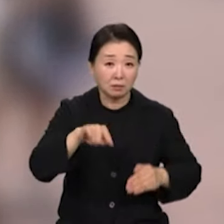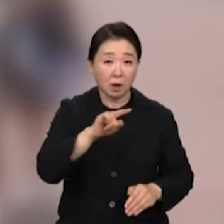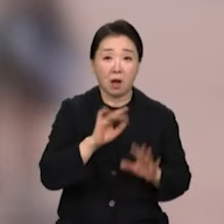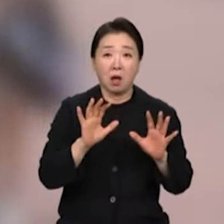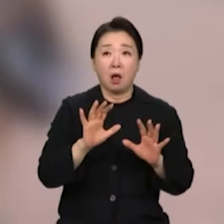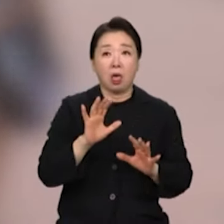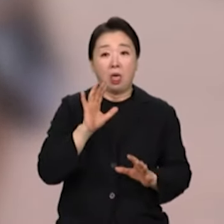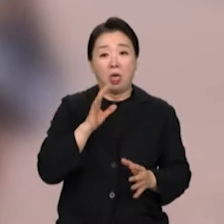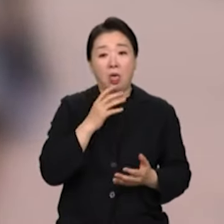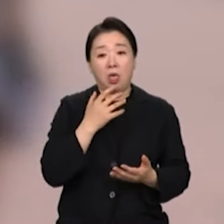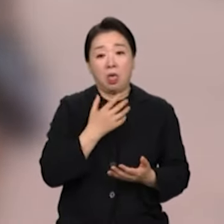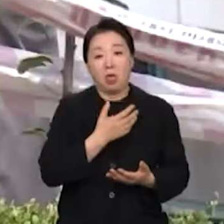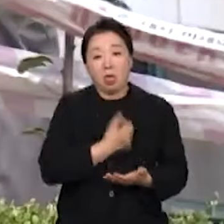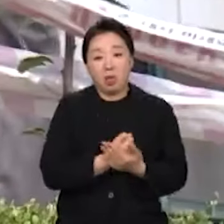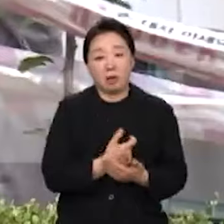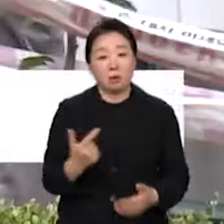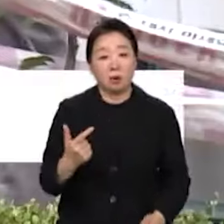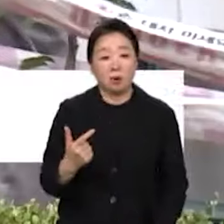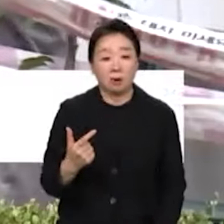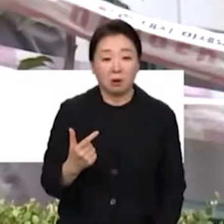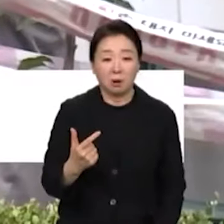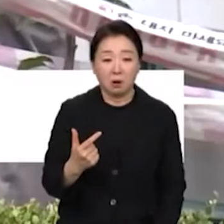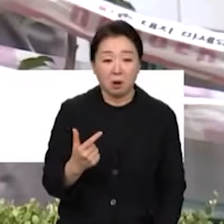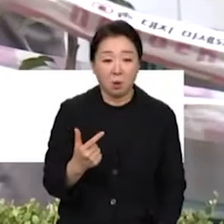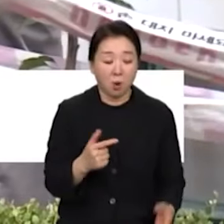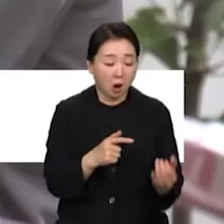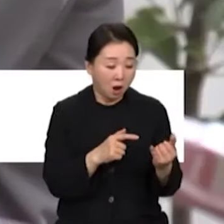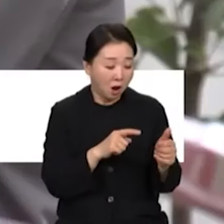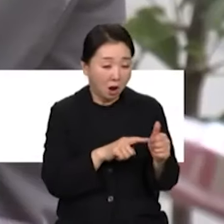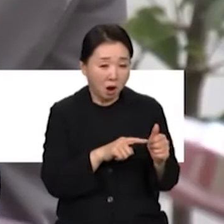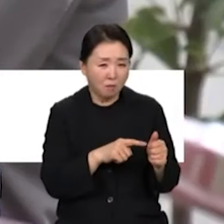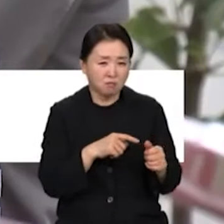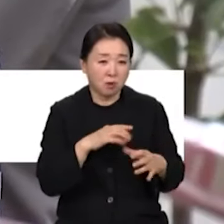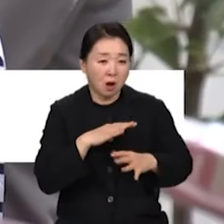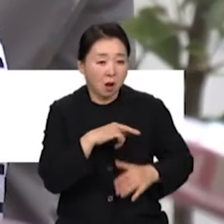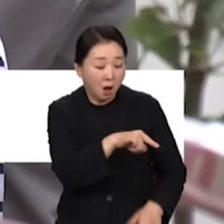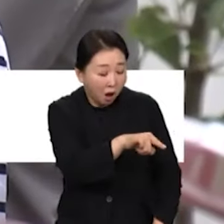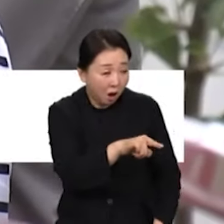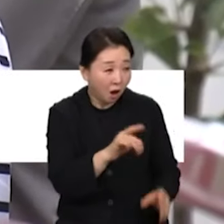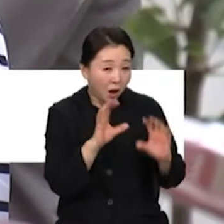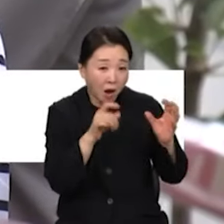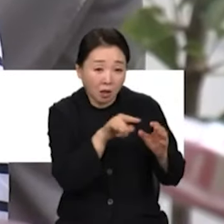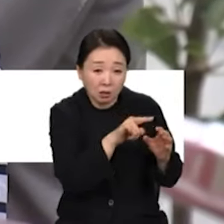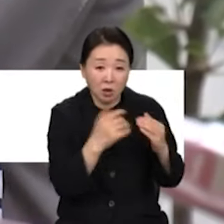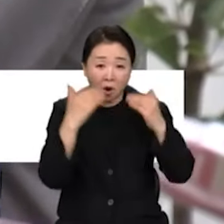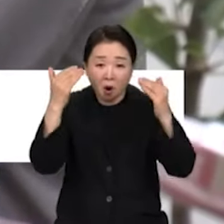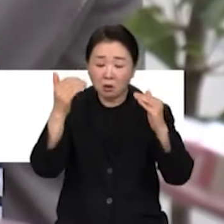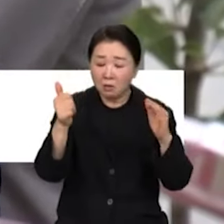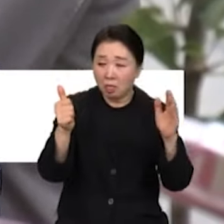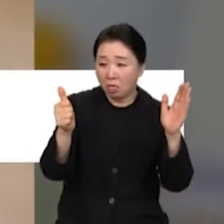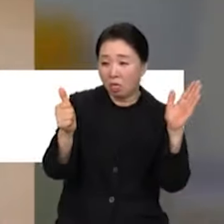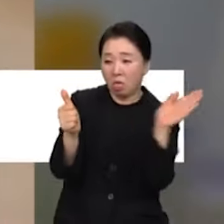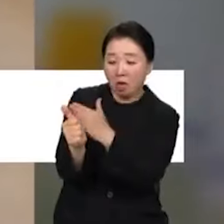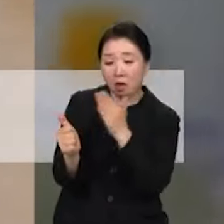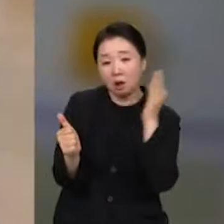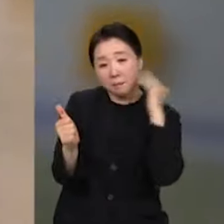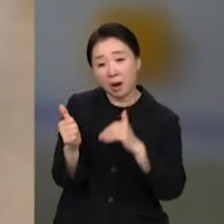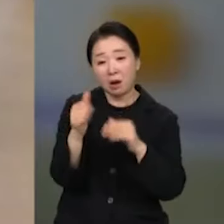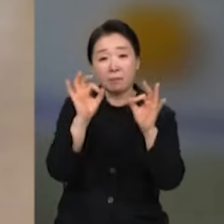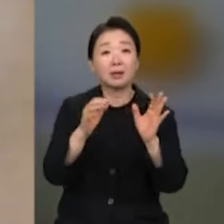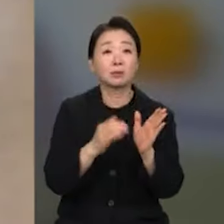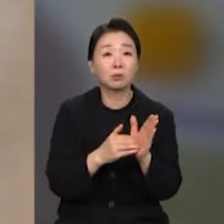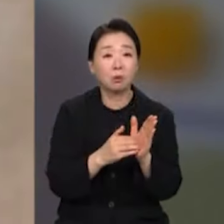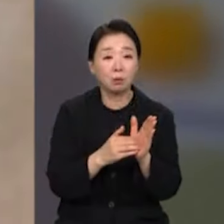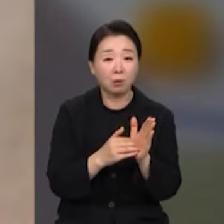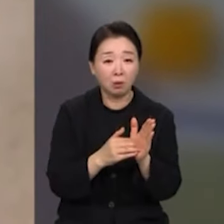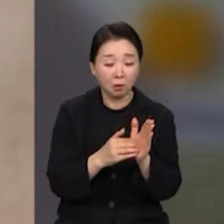충격을 받았습니다. 아이가 굉장히 불안해요. 아이들이 어른을 폭행하는 걸 목격한 거잖아요.